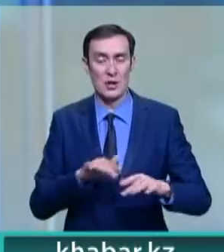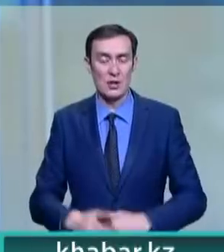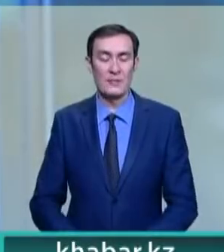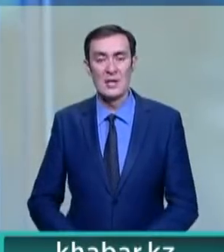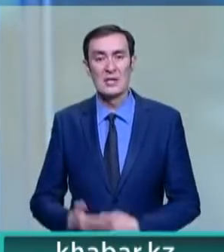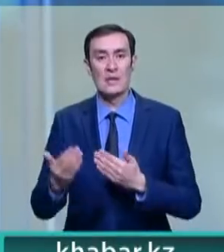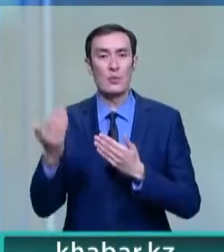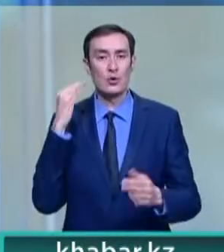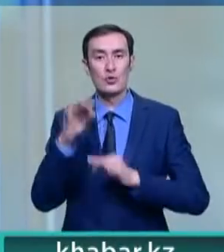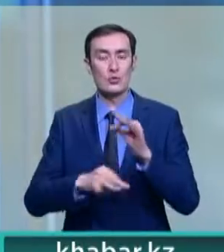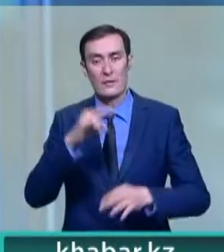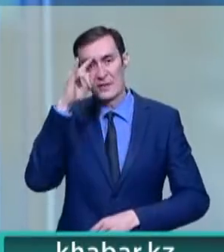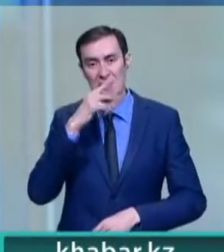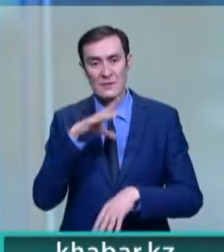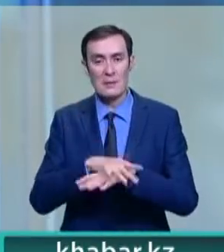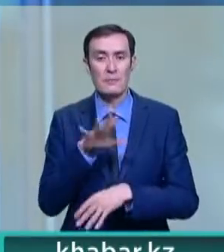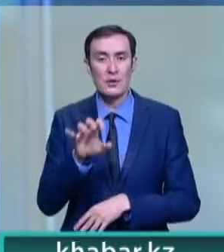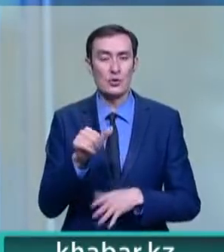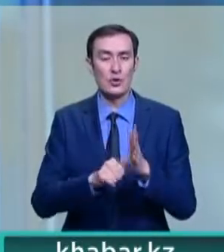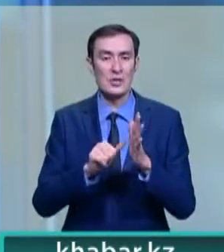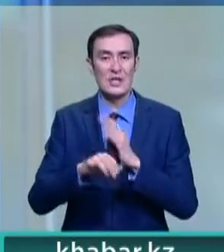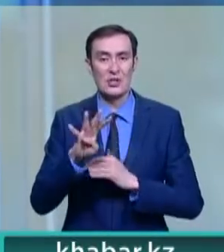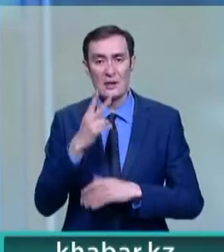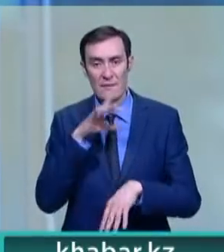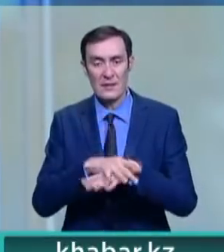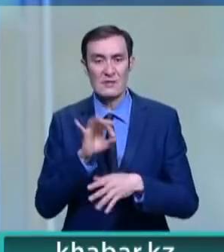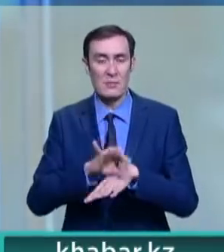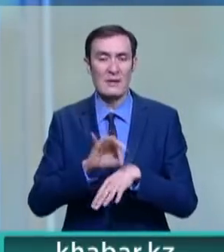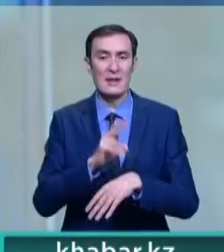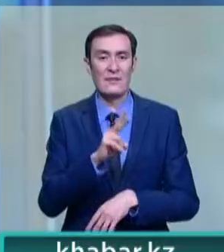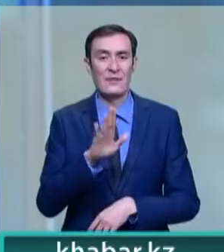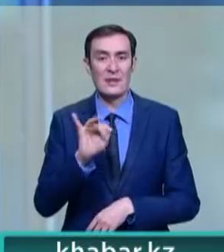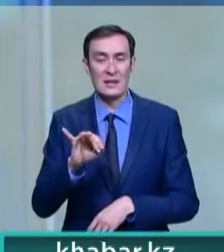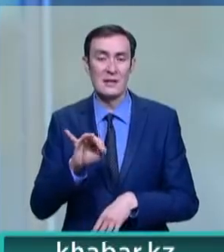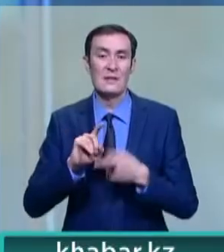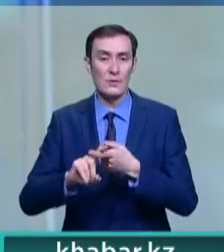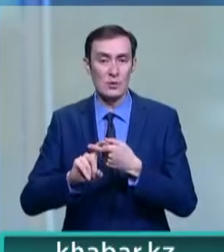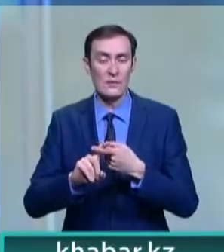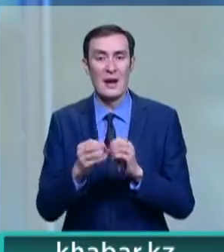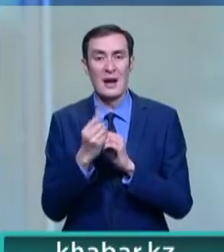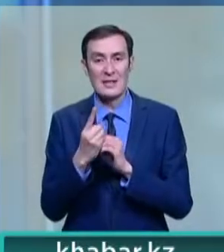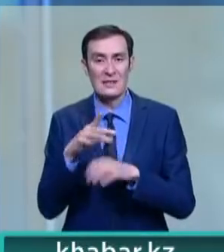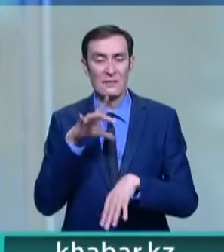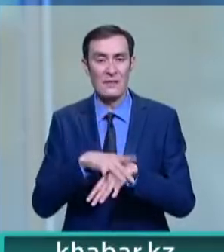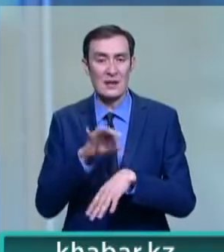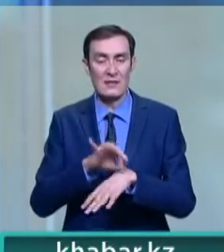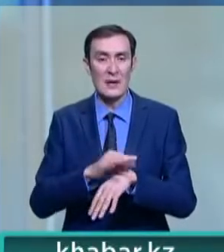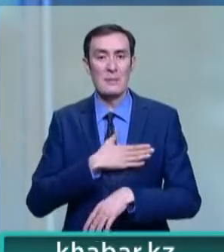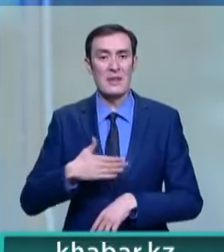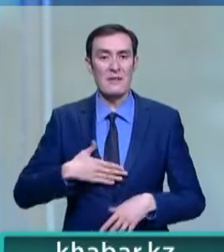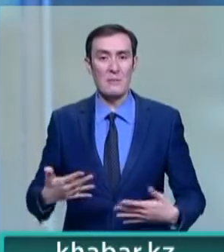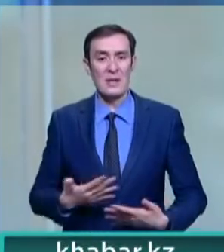За прошедшие сутки в Казахстане зафиксировано 564 случая заболевания COVID-19, 11 фактов пневмонии с